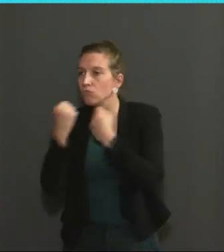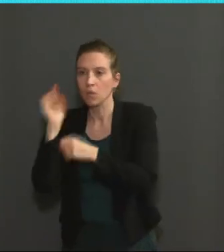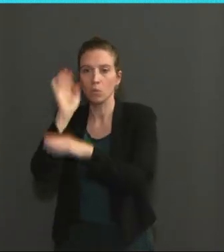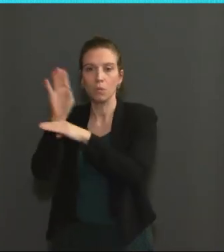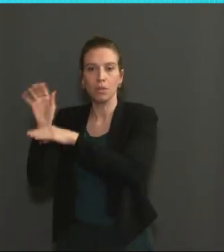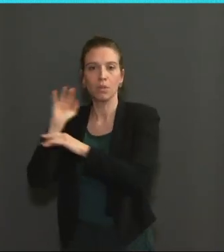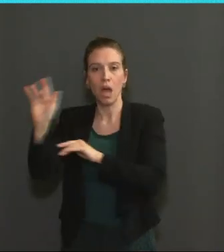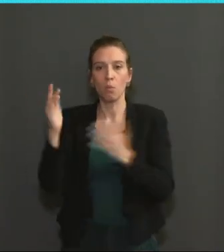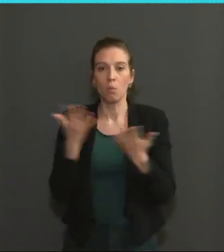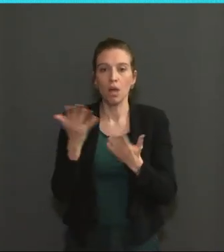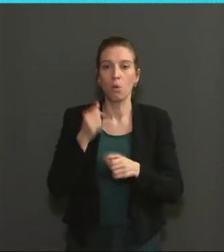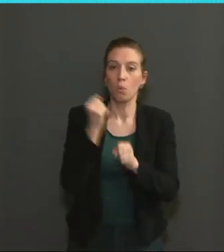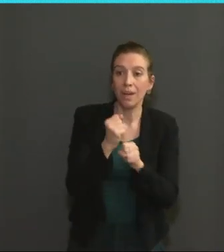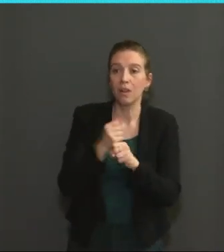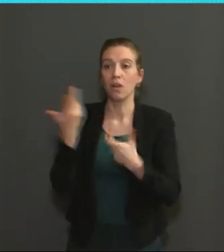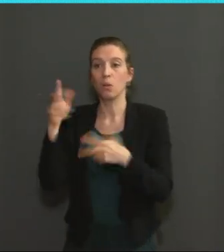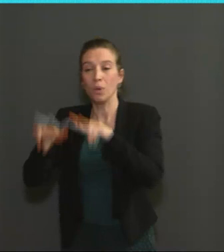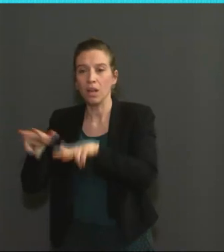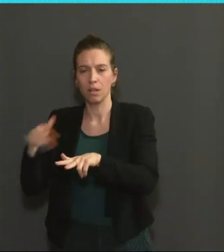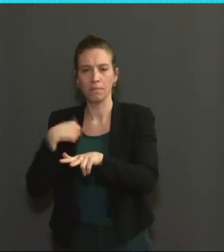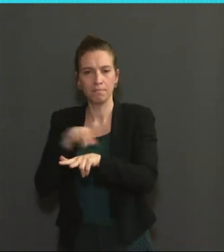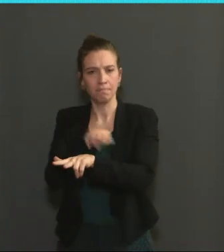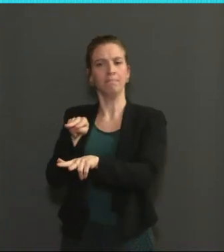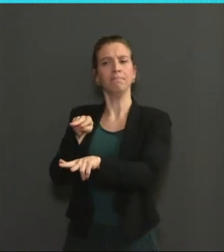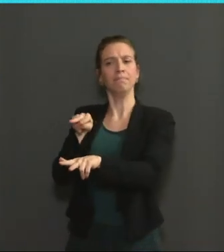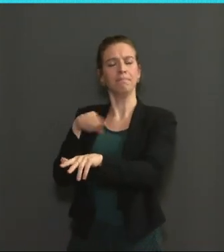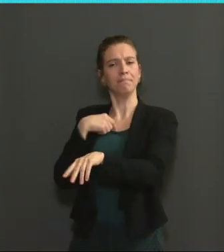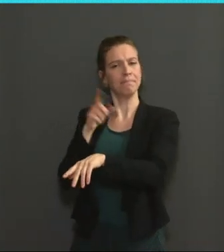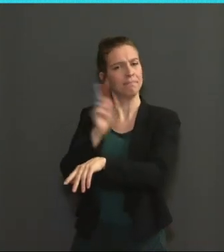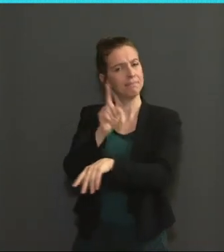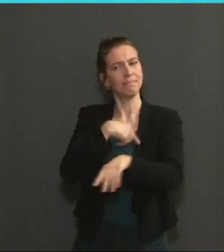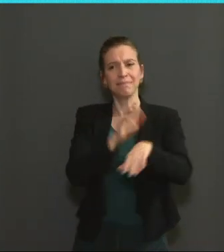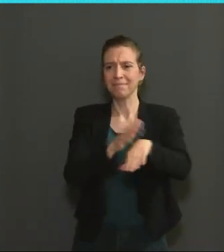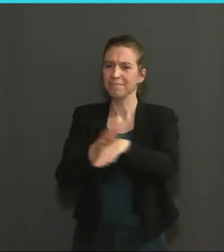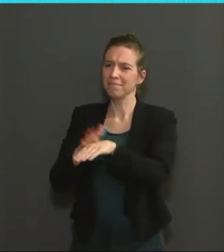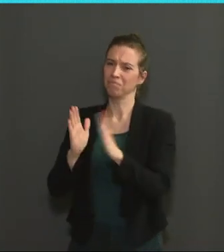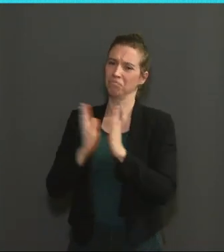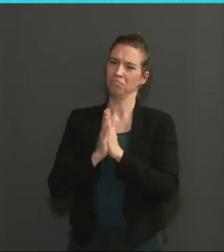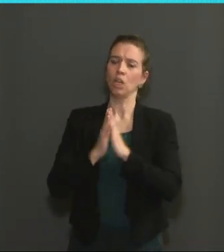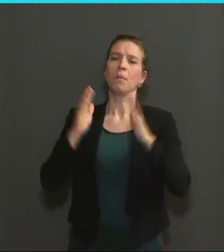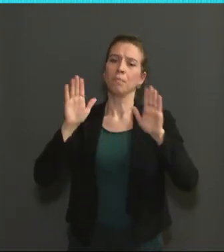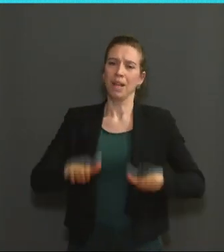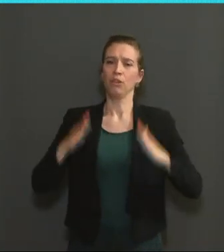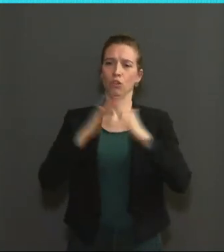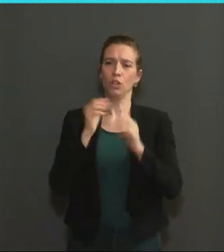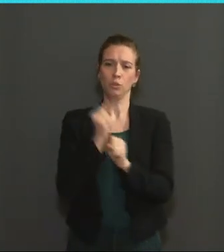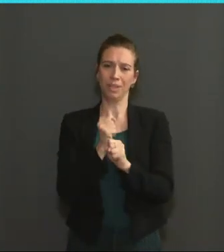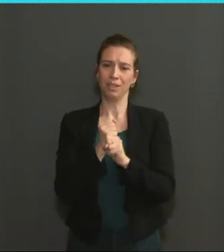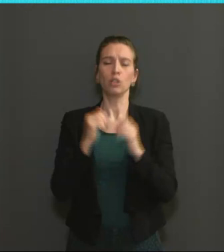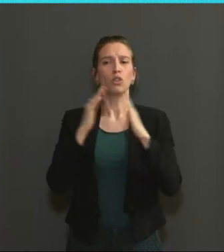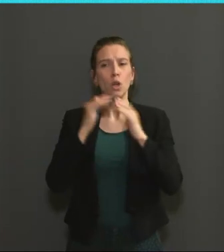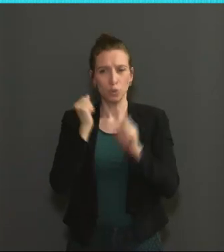opnieuw oproepen om maximaal in te zetten op thuiswerk thuiswerk loont